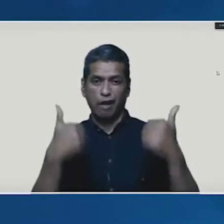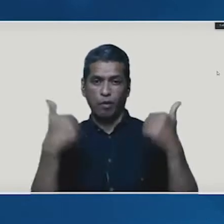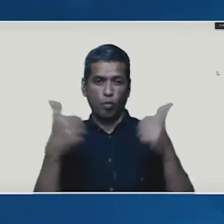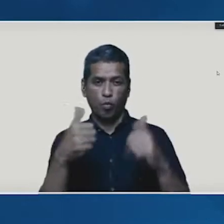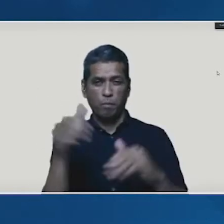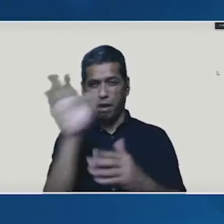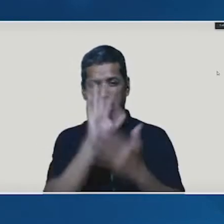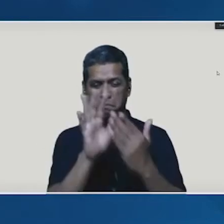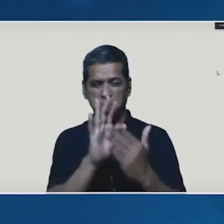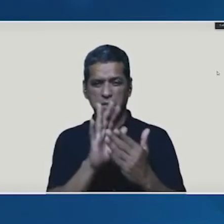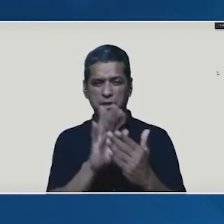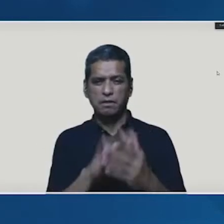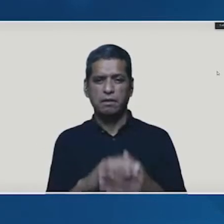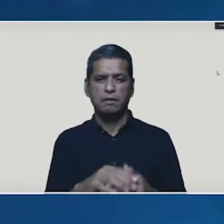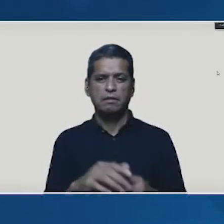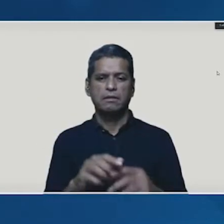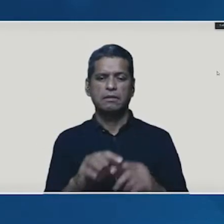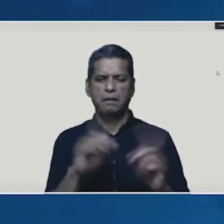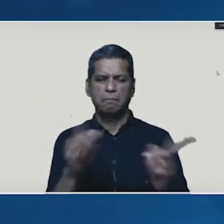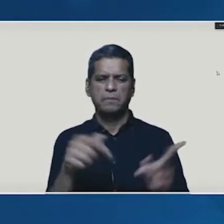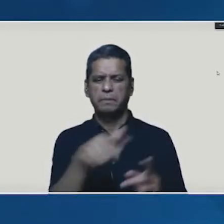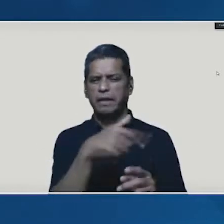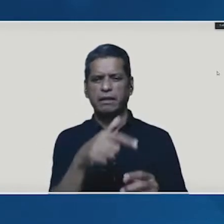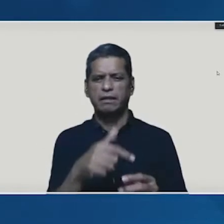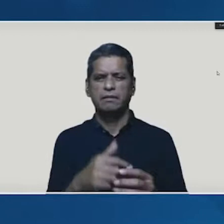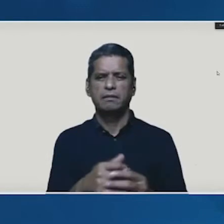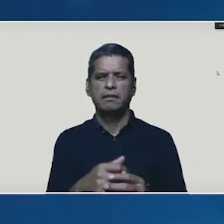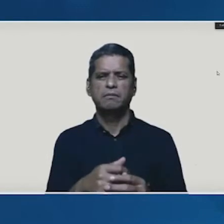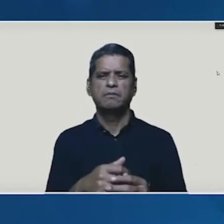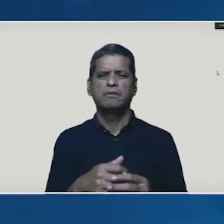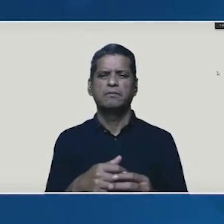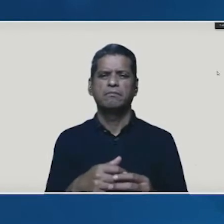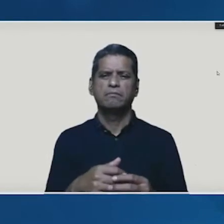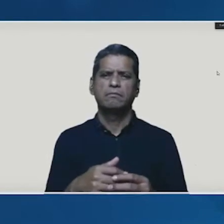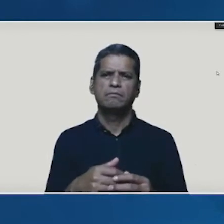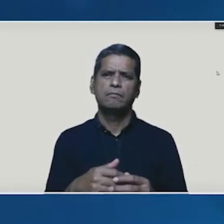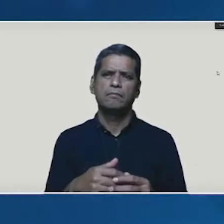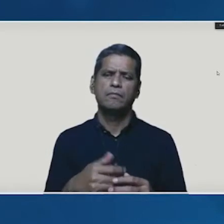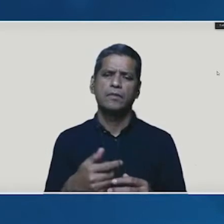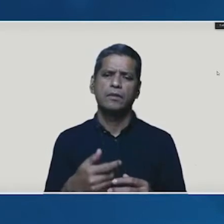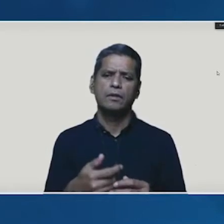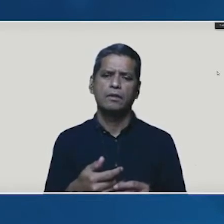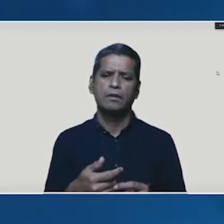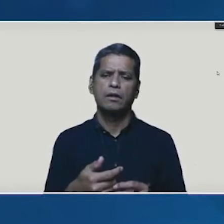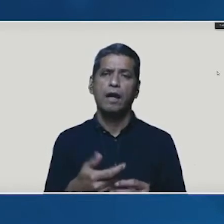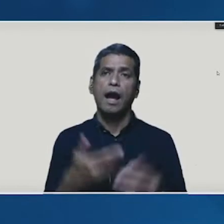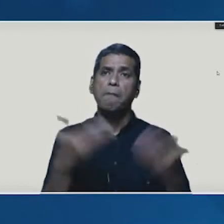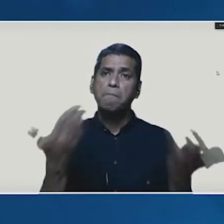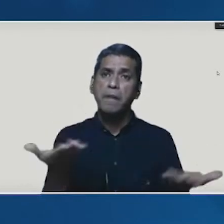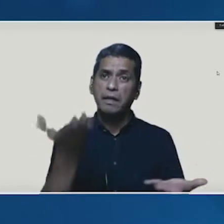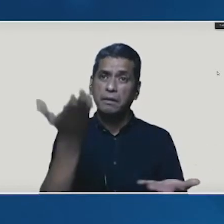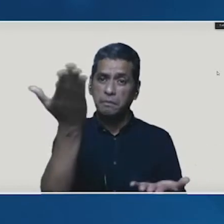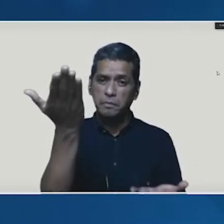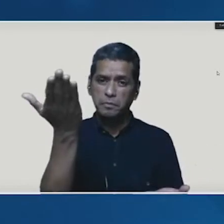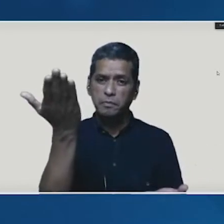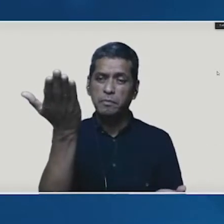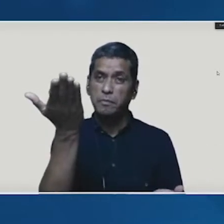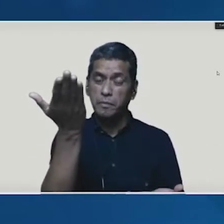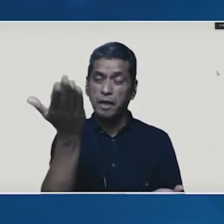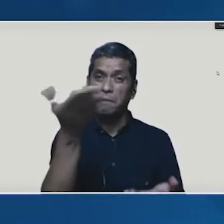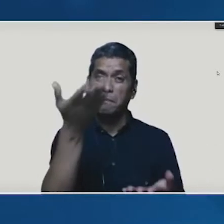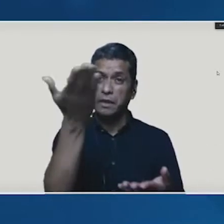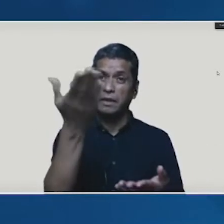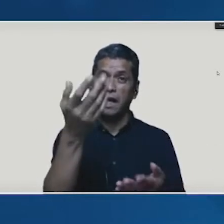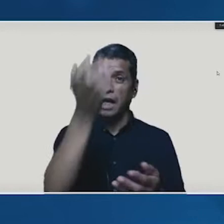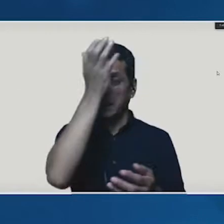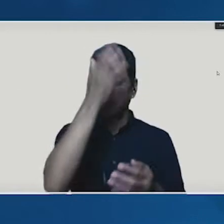sangatlah luar biasa mereka katakan apa yang diminta tuanku Raja adalah terlalu berat dan